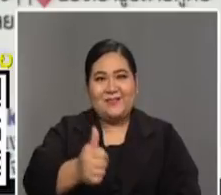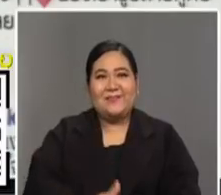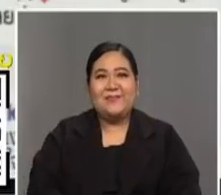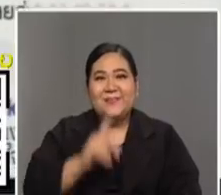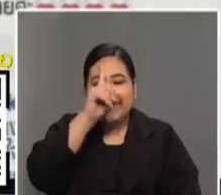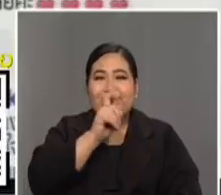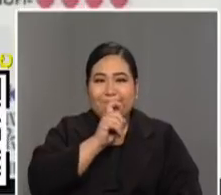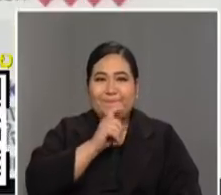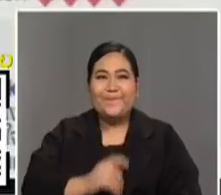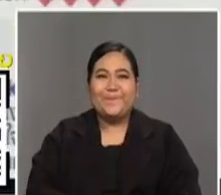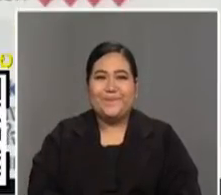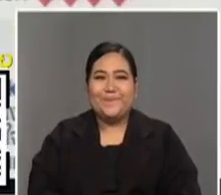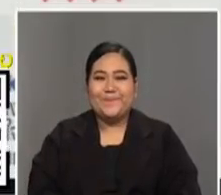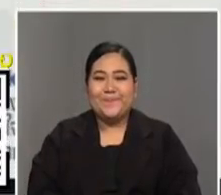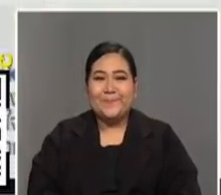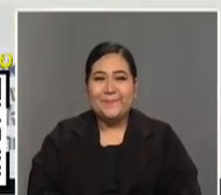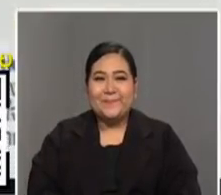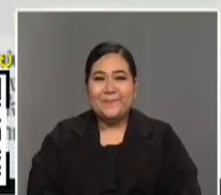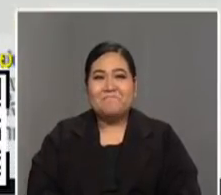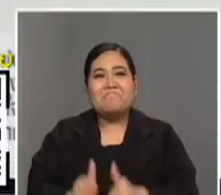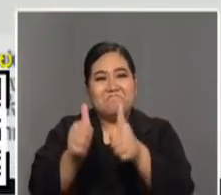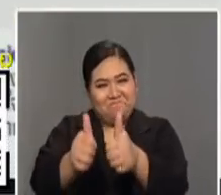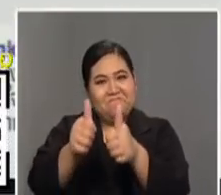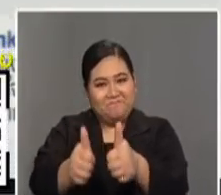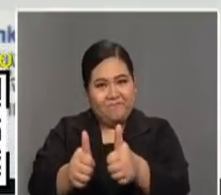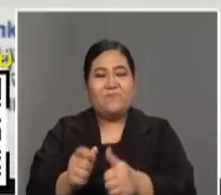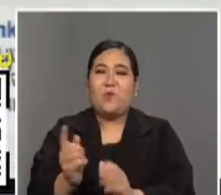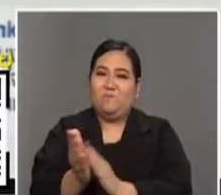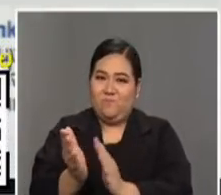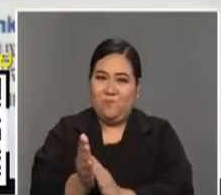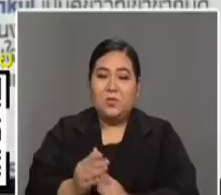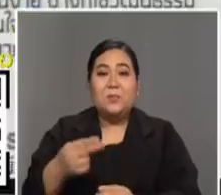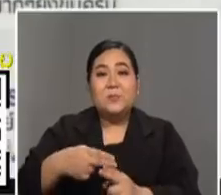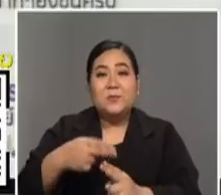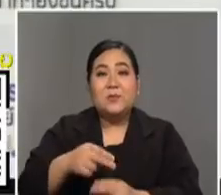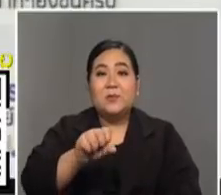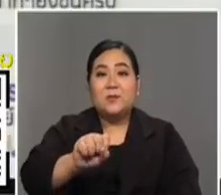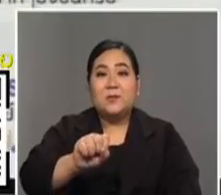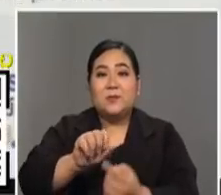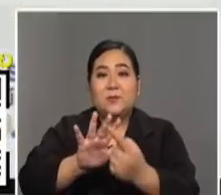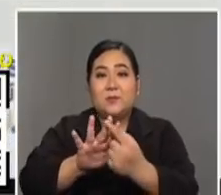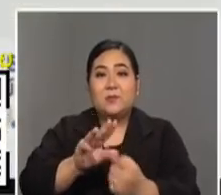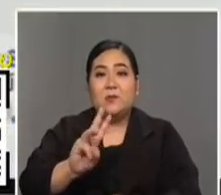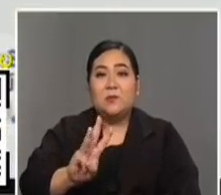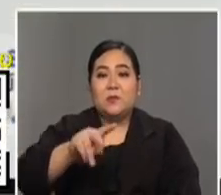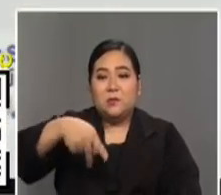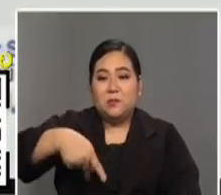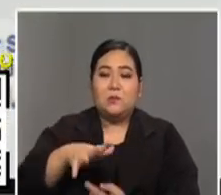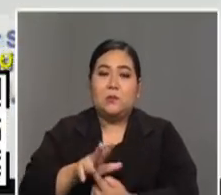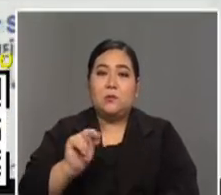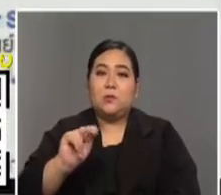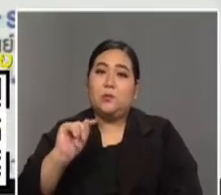จริงๆเลยนะครับ คือกรณีนี้ต้องยกนิ้วให้ท่านสุวพันธ์นะ ก็ทุกคนนั่นแหละ ไม่ใช่